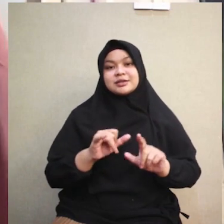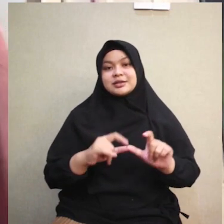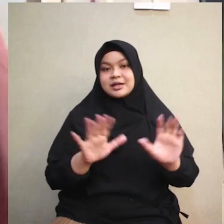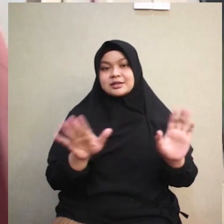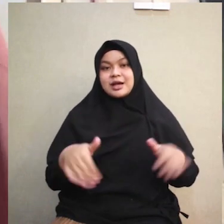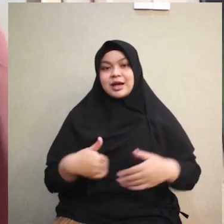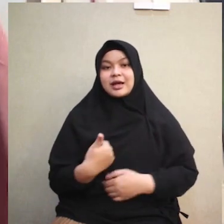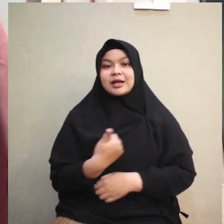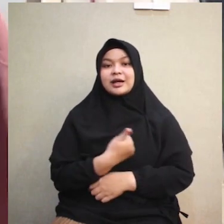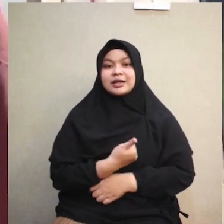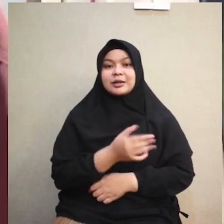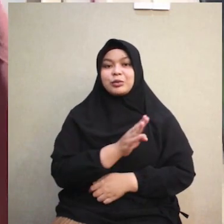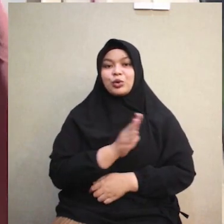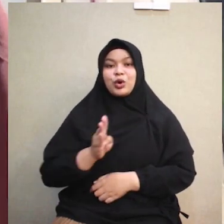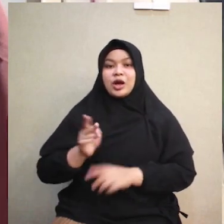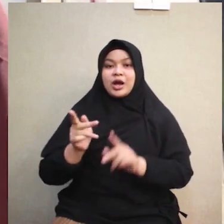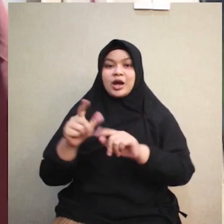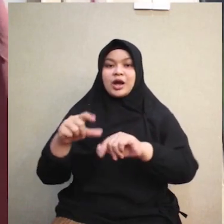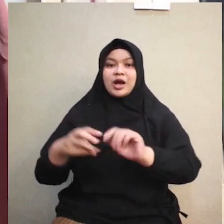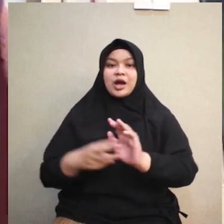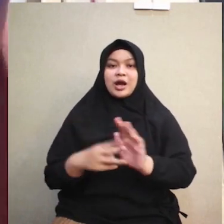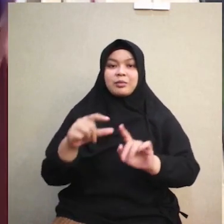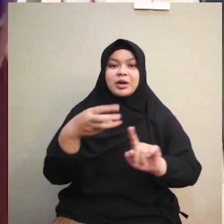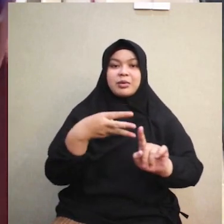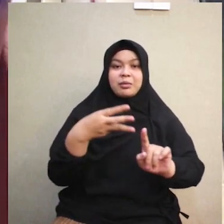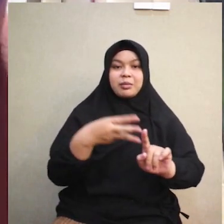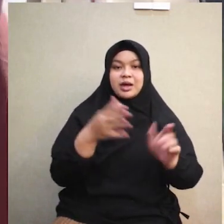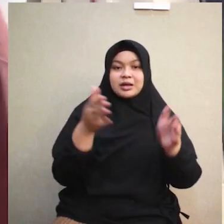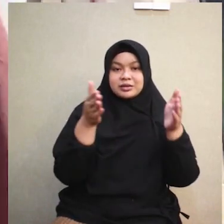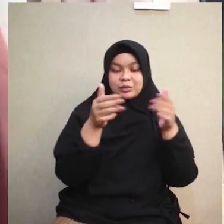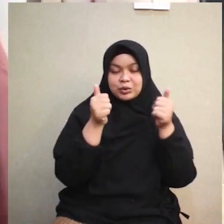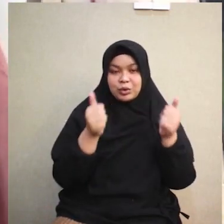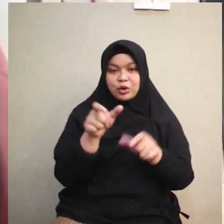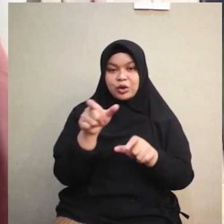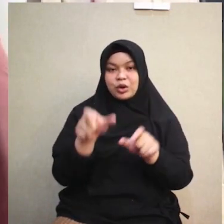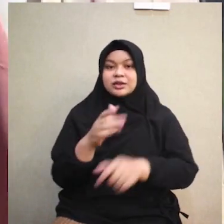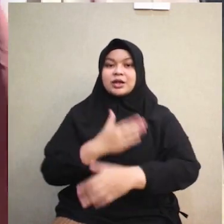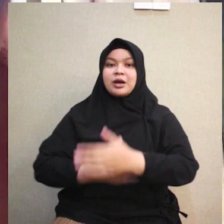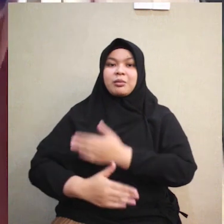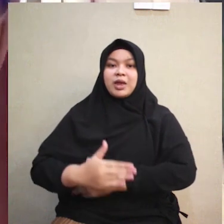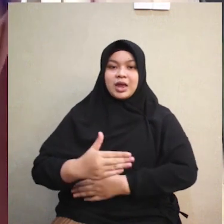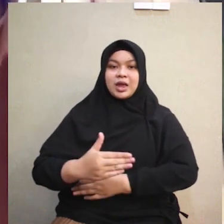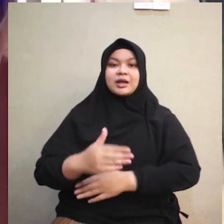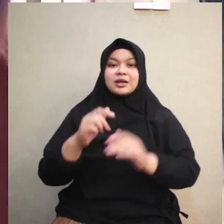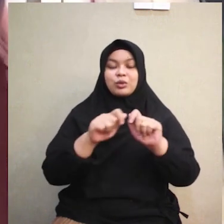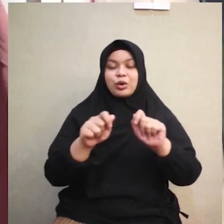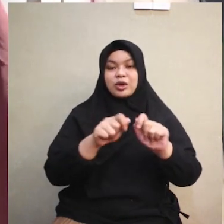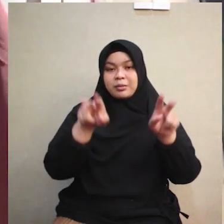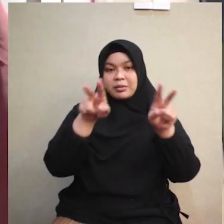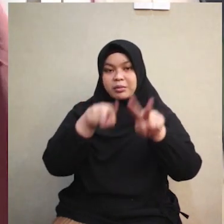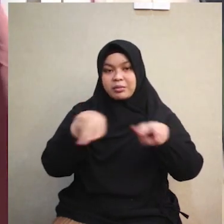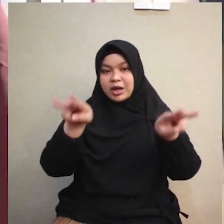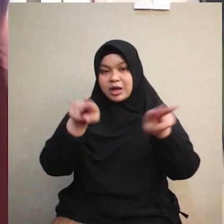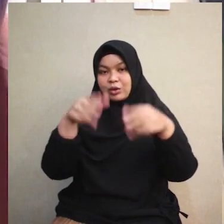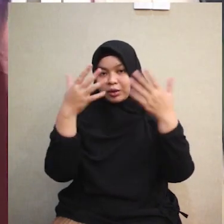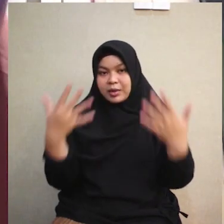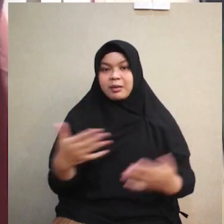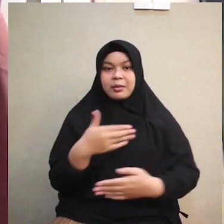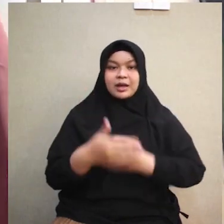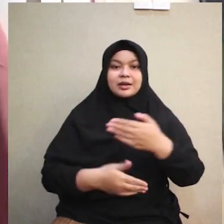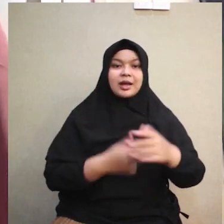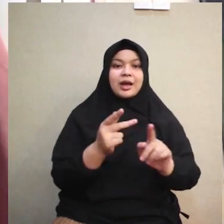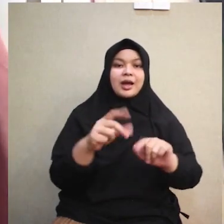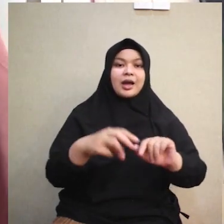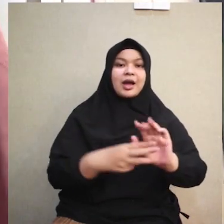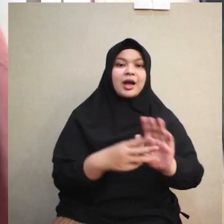HAM PBB itu sudah ada yang namanya spesial raport on the rate of personiccibility yang akan memantau Bagaimana pelaksanaan HAM